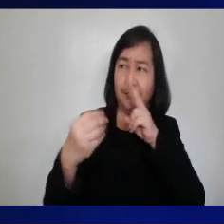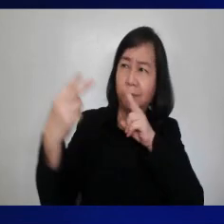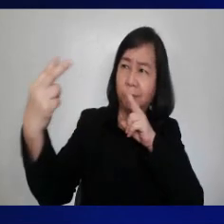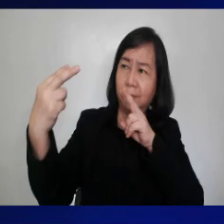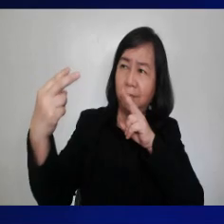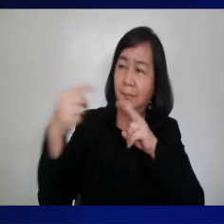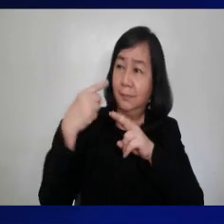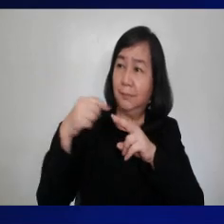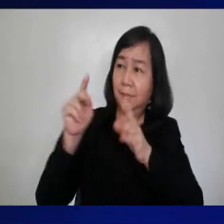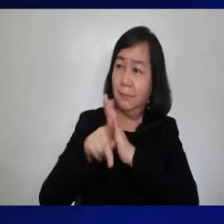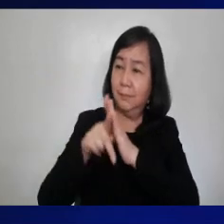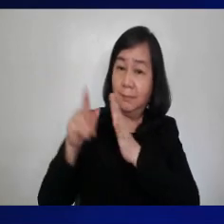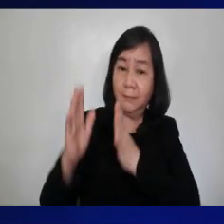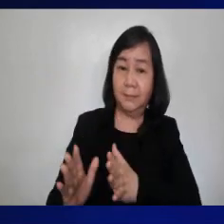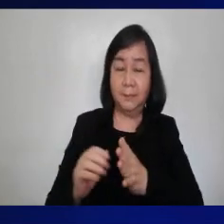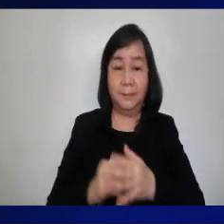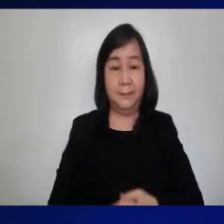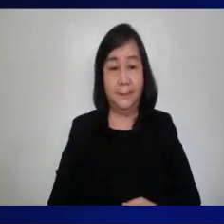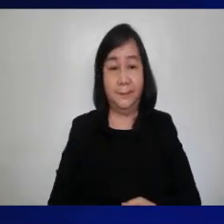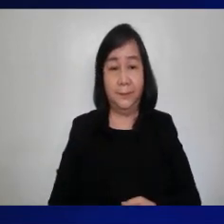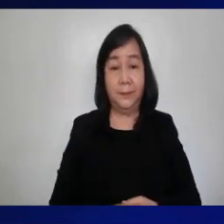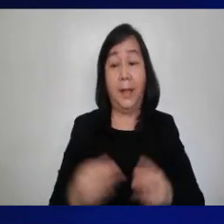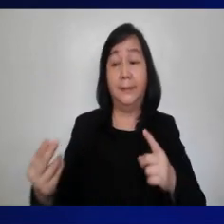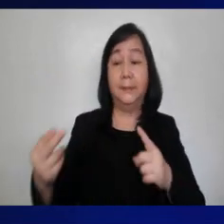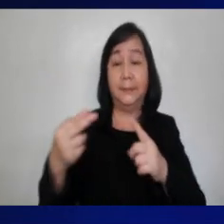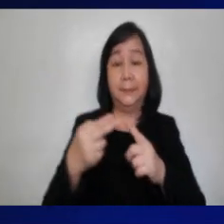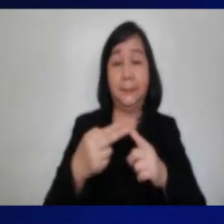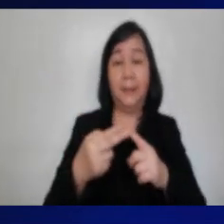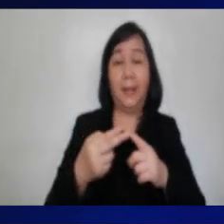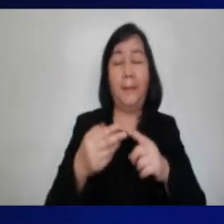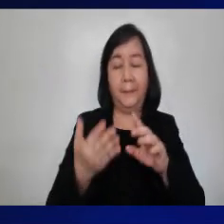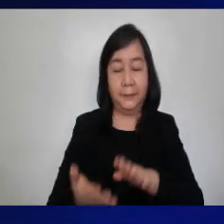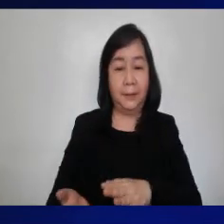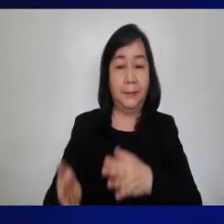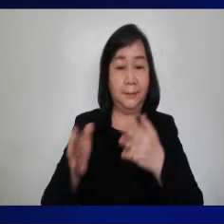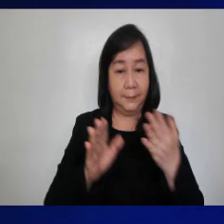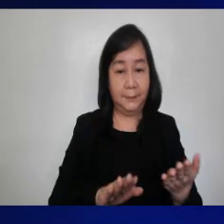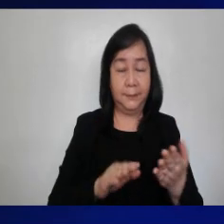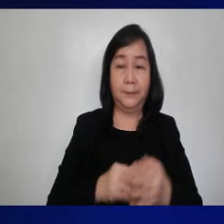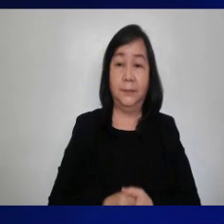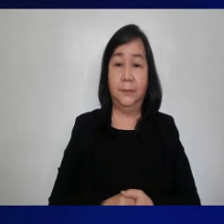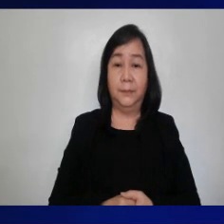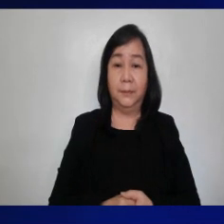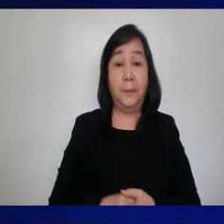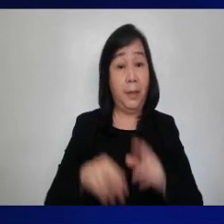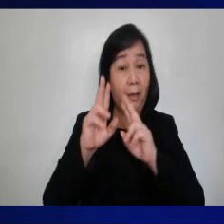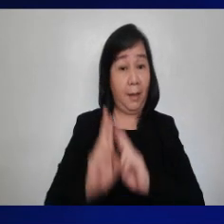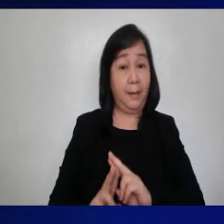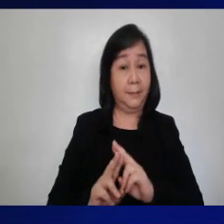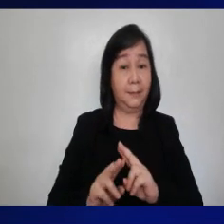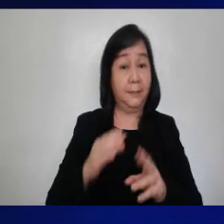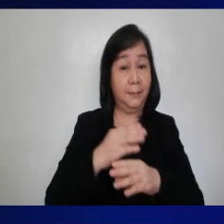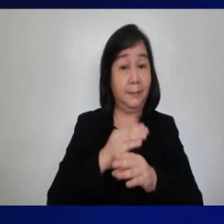nakatingin po ito sa mata ng pumapatay hanggang sa huling hininga nito. Ang